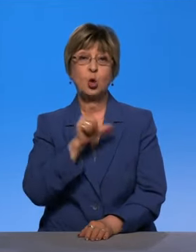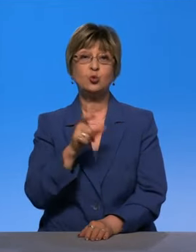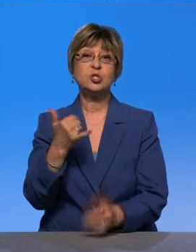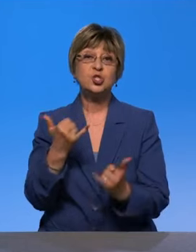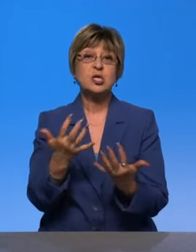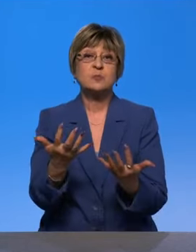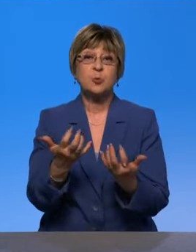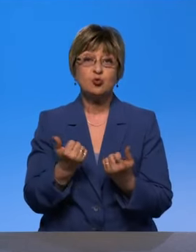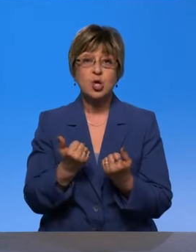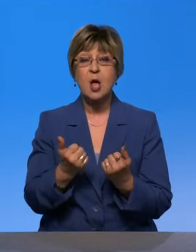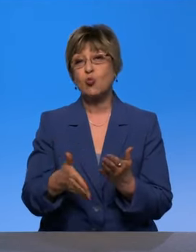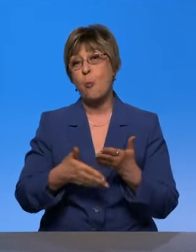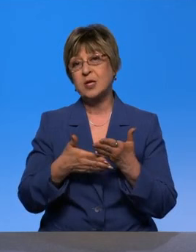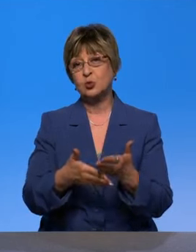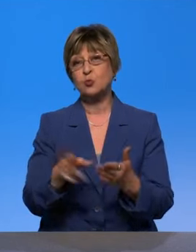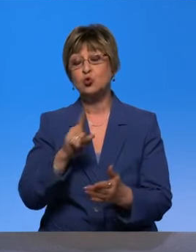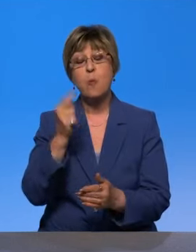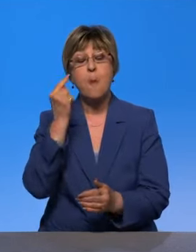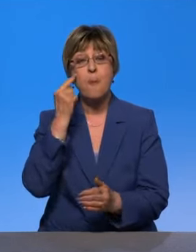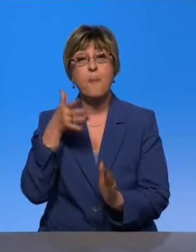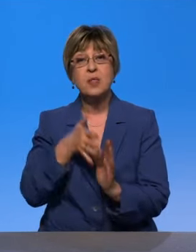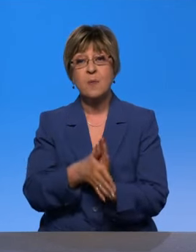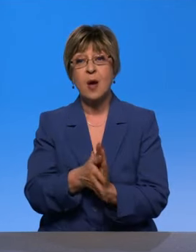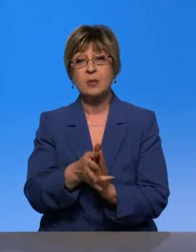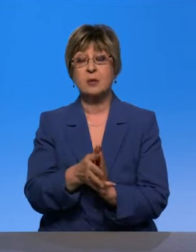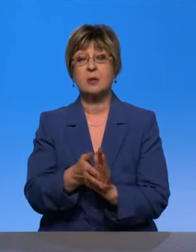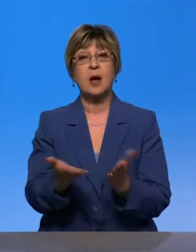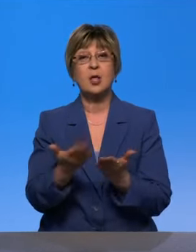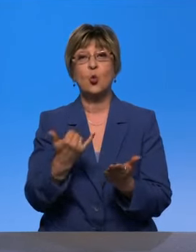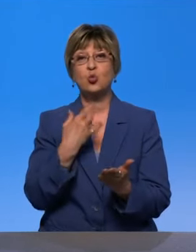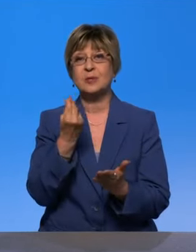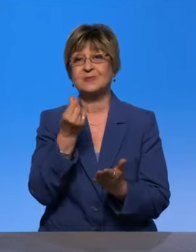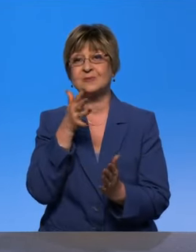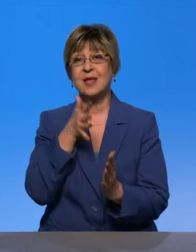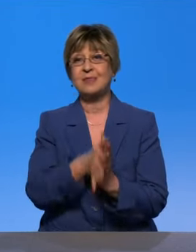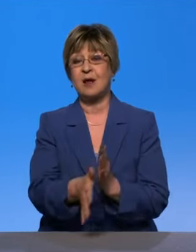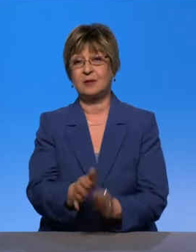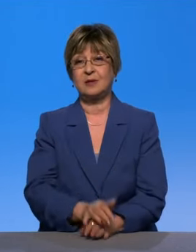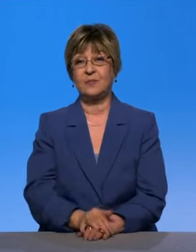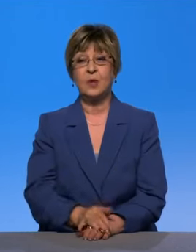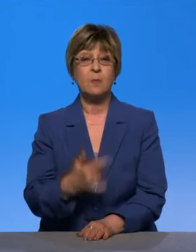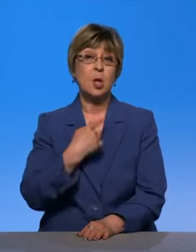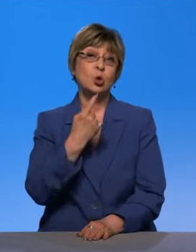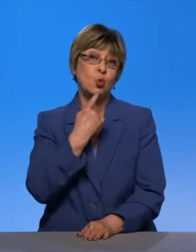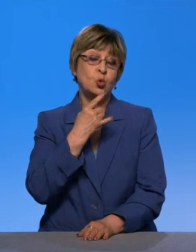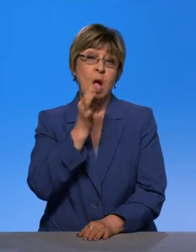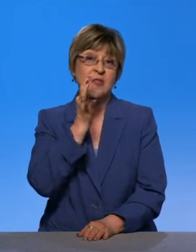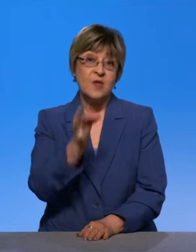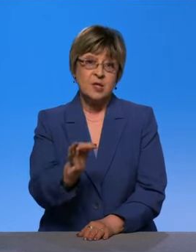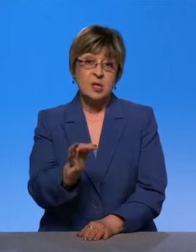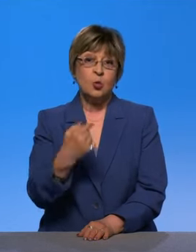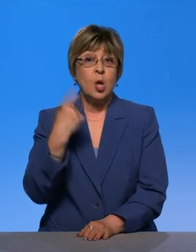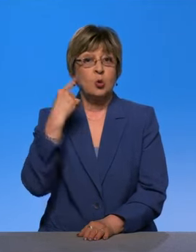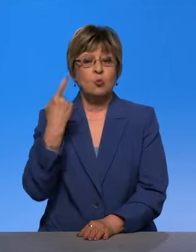те или иные виды пособий, чтобы понимать, кого это затронет. Вы знаете, мне трудно сказать, но я думаю, что это